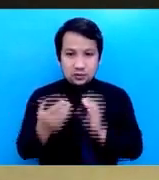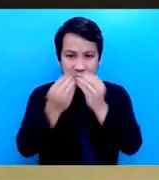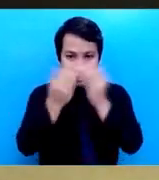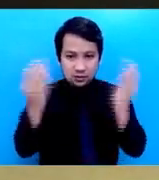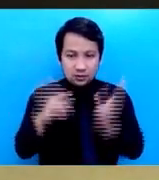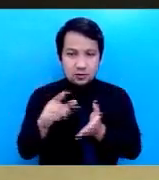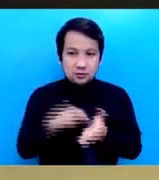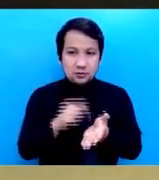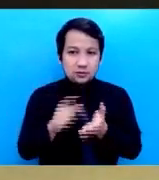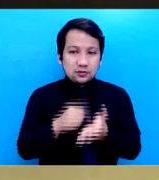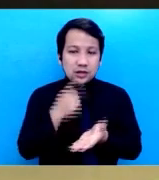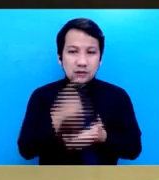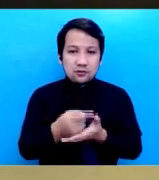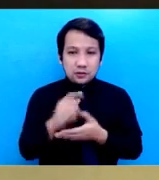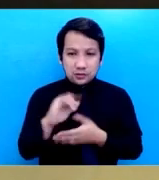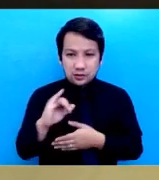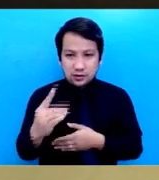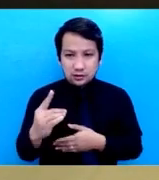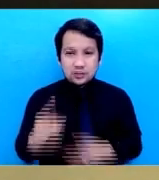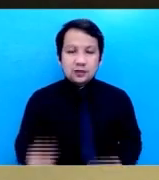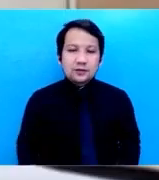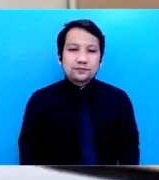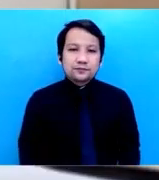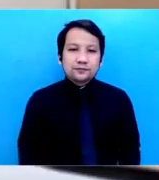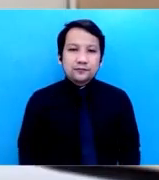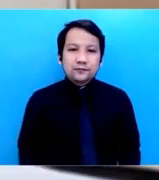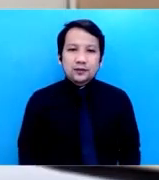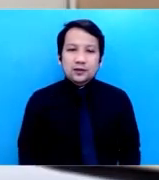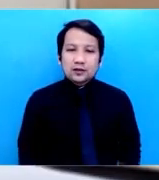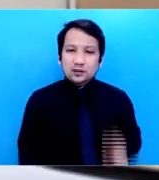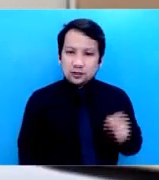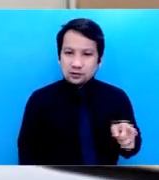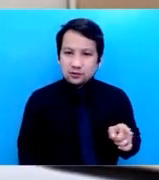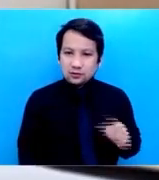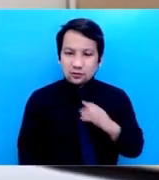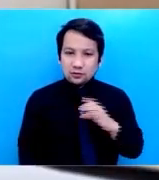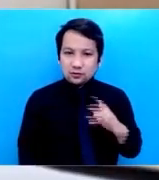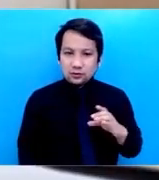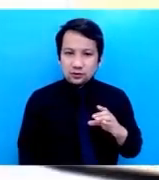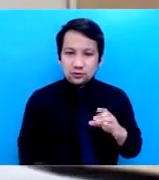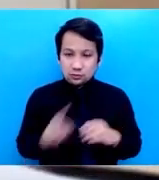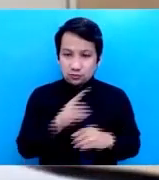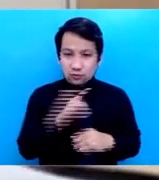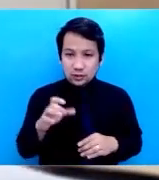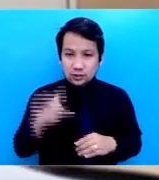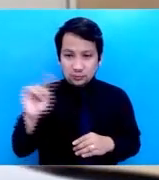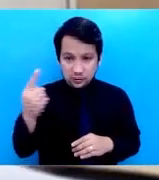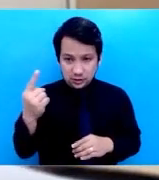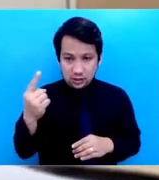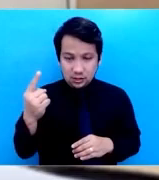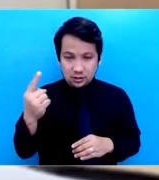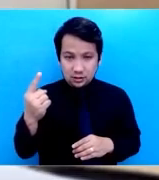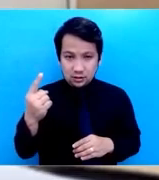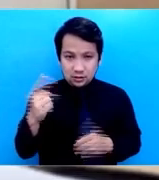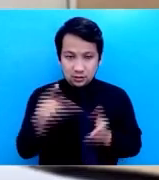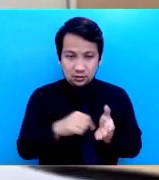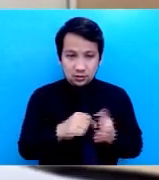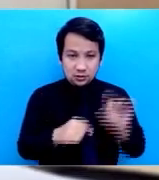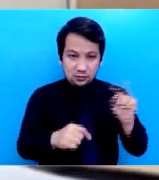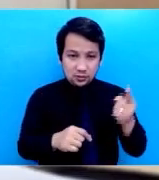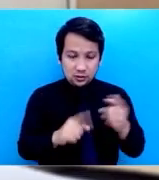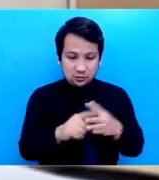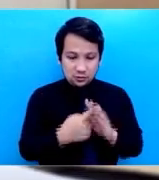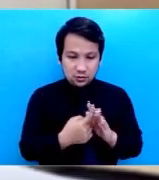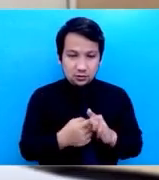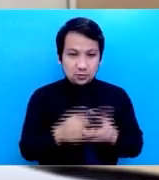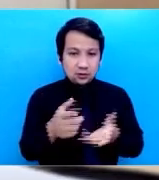mga vaccination ID. Binibinta niya yung 100 pesos per piece. Nasa mention niya na nag-start siya ng